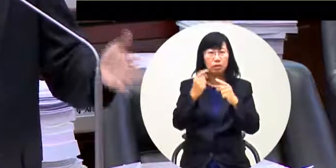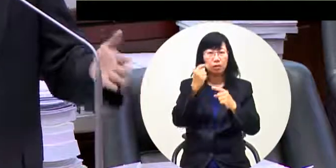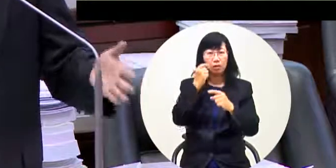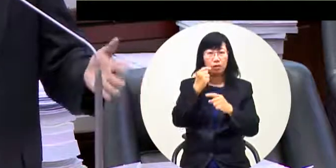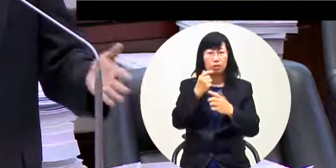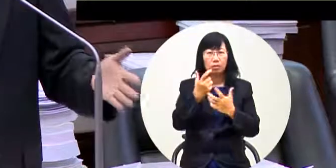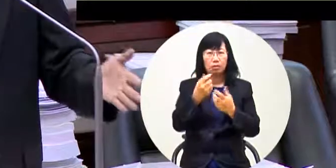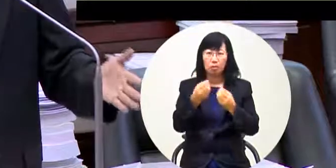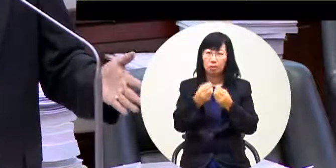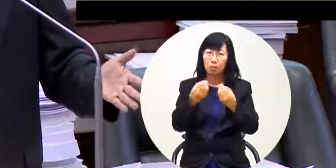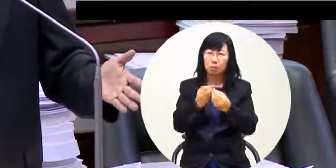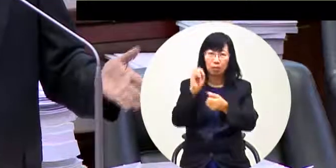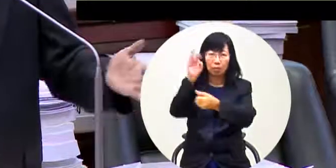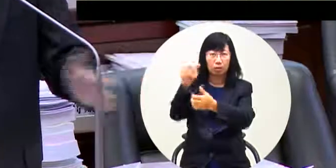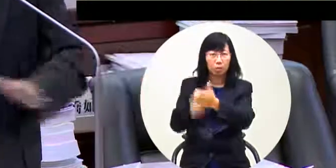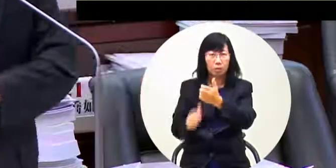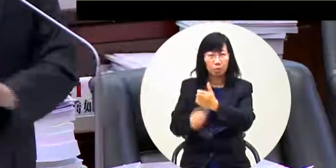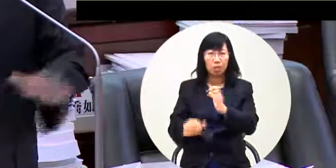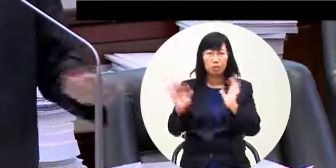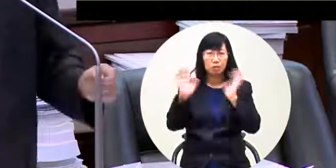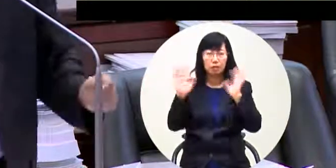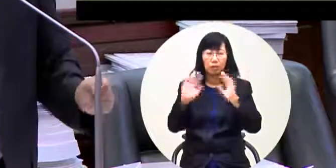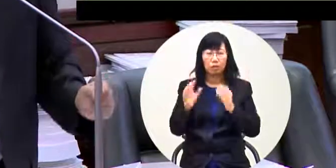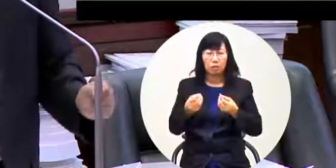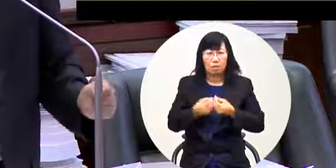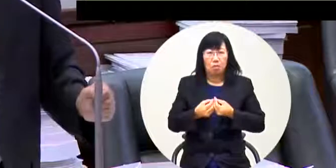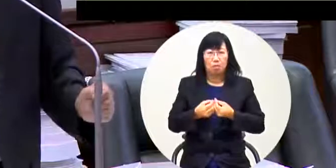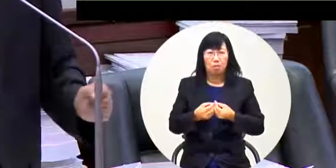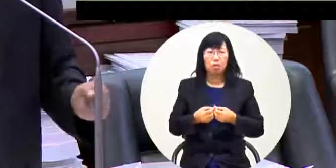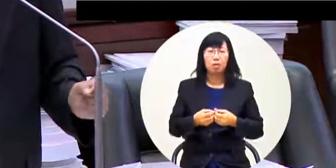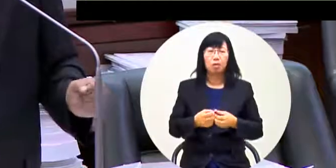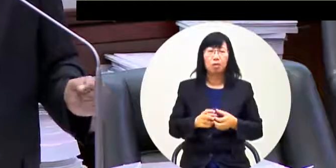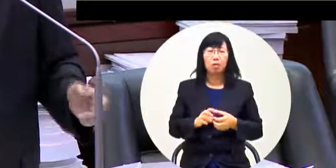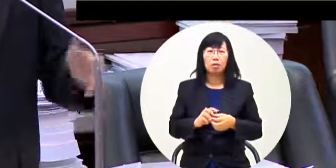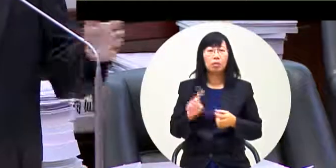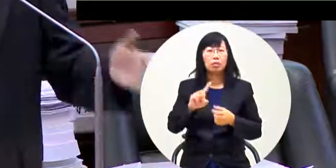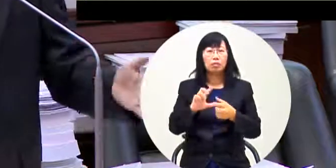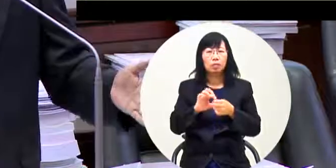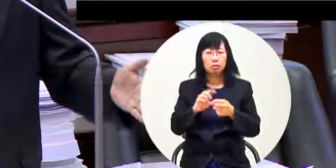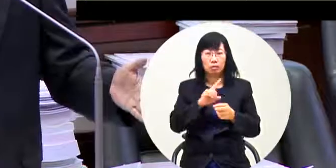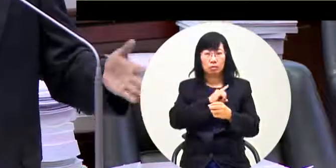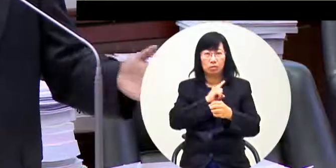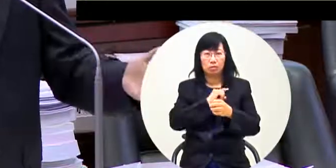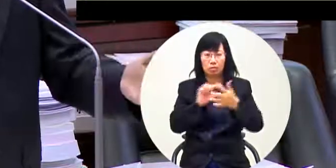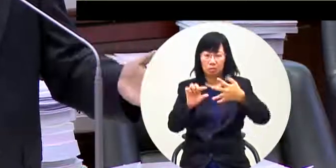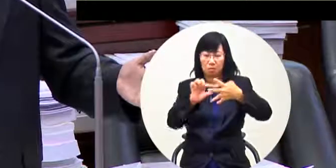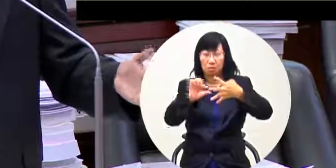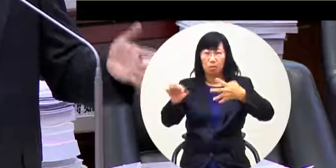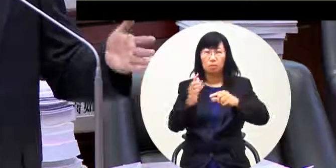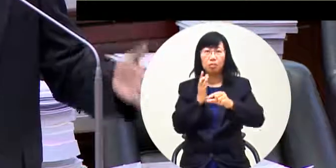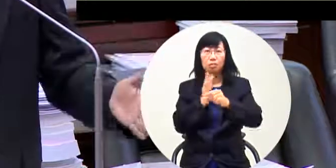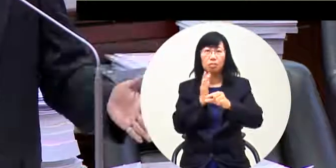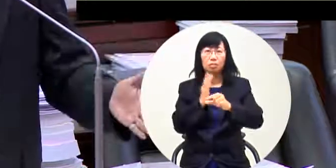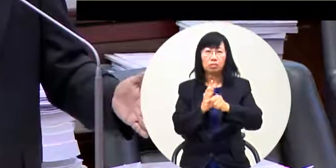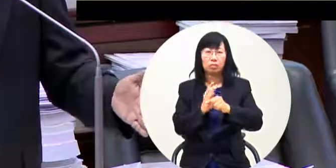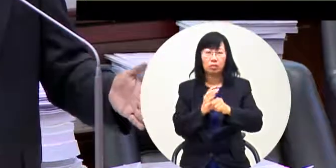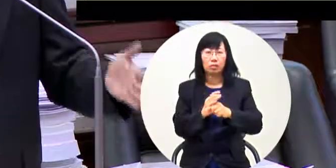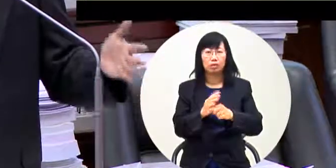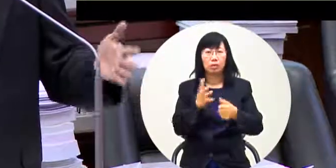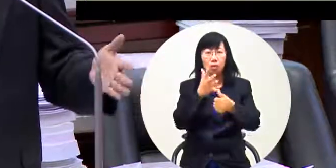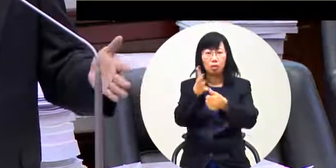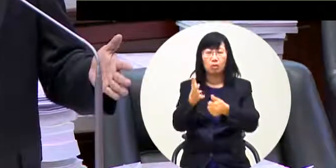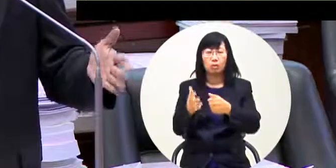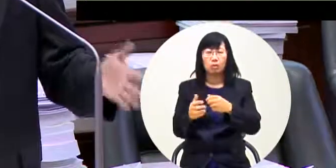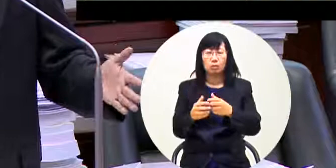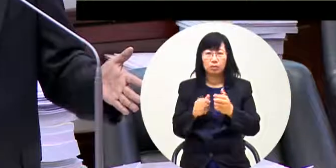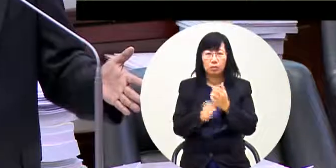是我们社会的中间分子，但是他真的也不太敢生。做一个3到7岁，我们希望能不能补助？我们